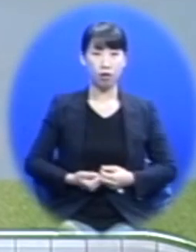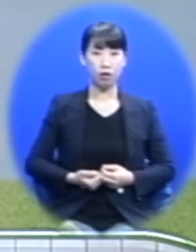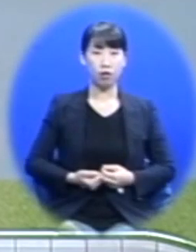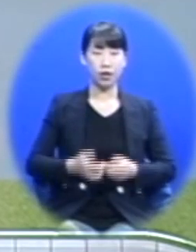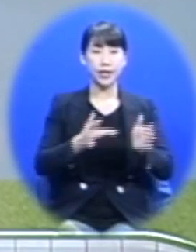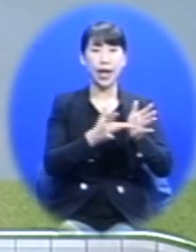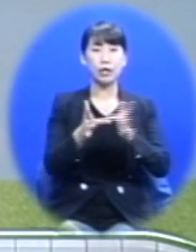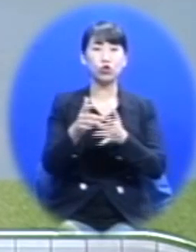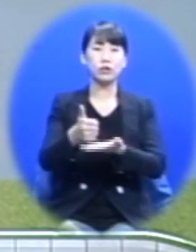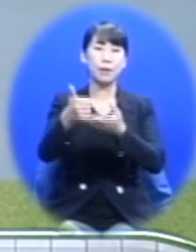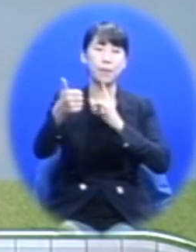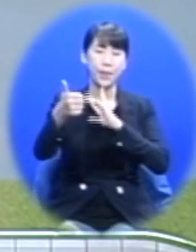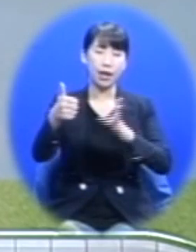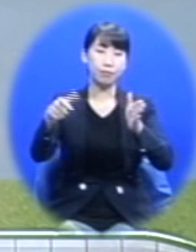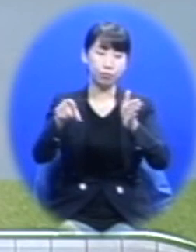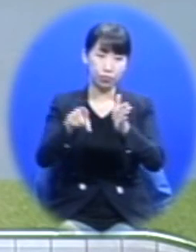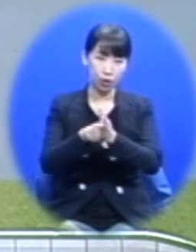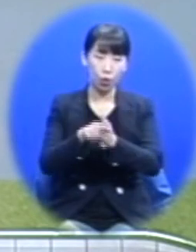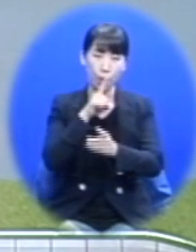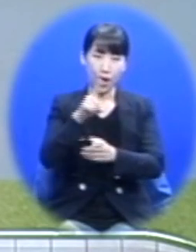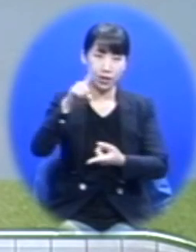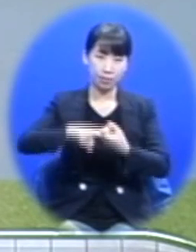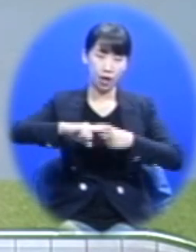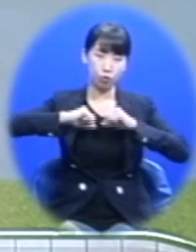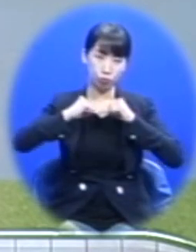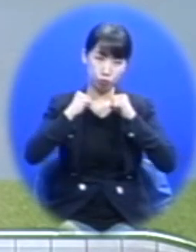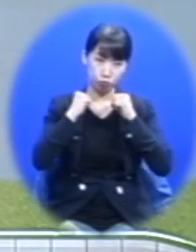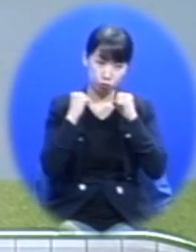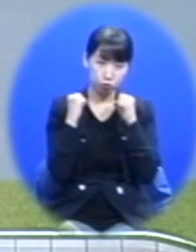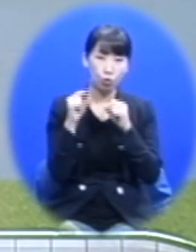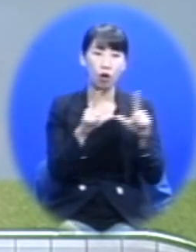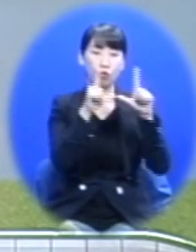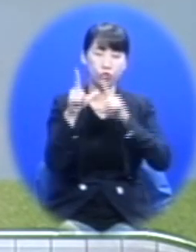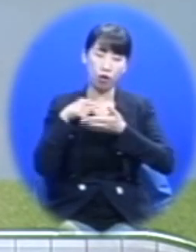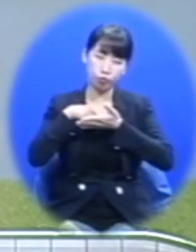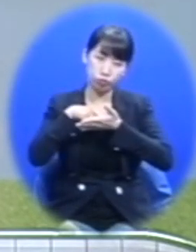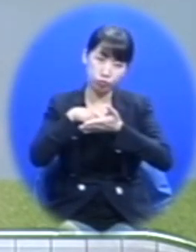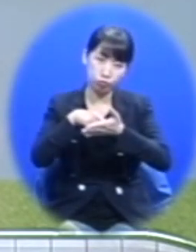예수님 한 분만을 정말 믿고 예수님의 말씀대로만 계속 순종하면서 살았습니다.